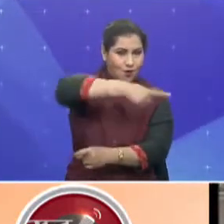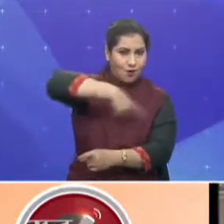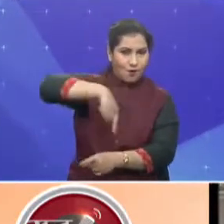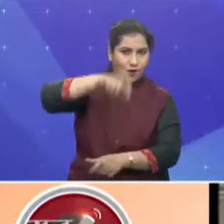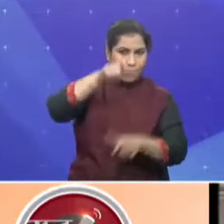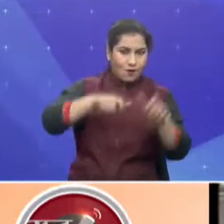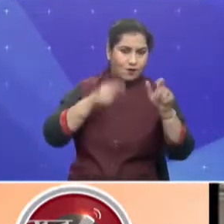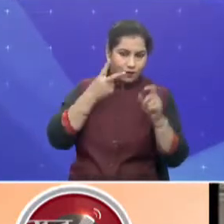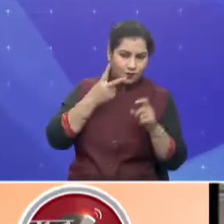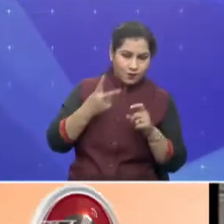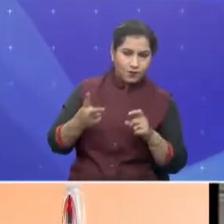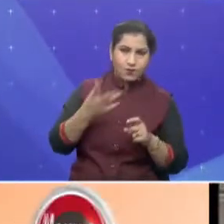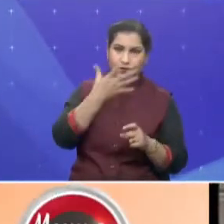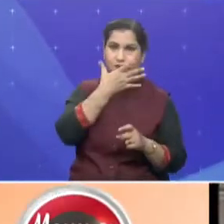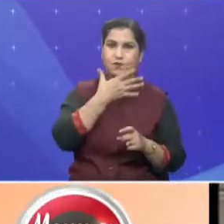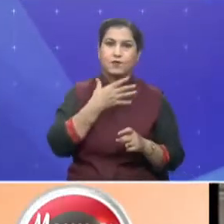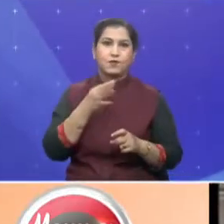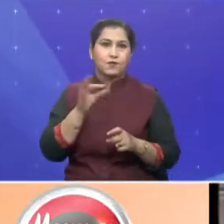फूलकुसुमितं